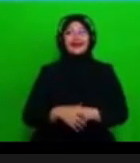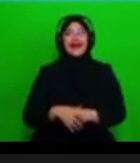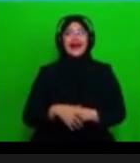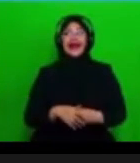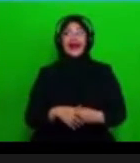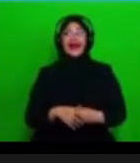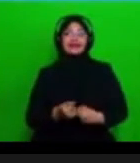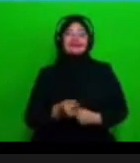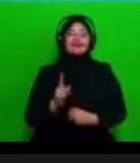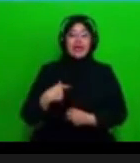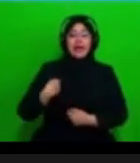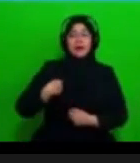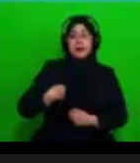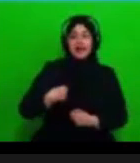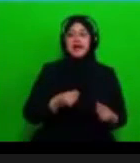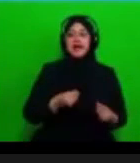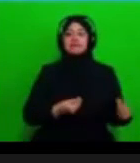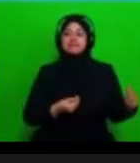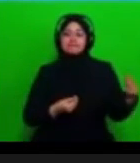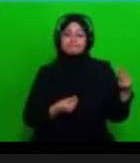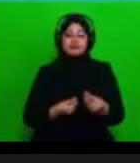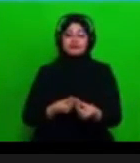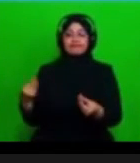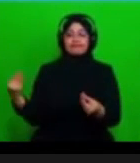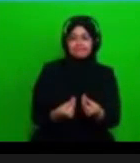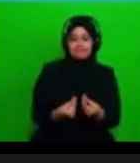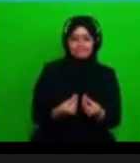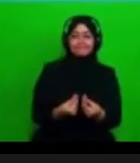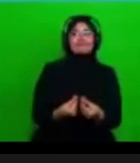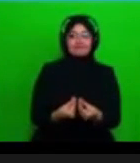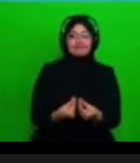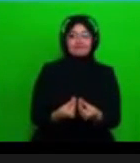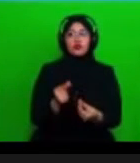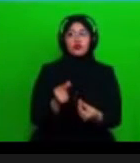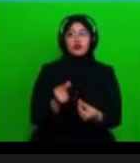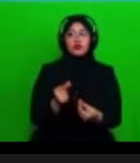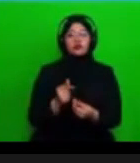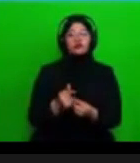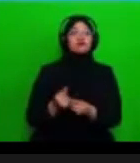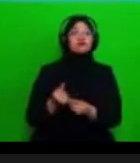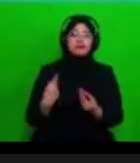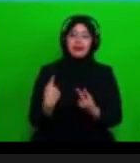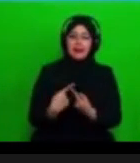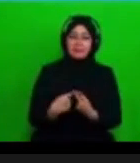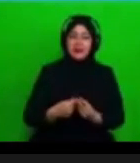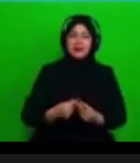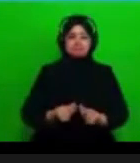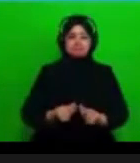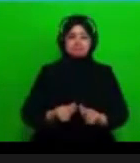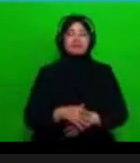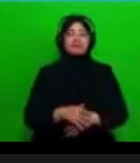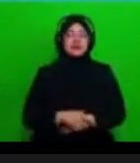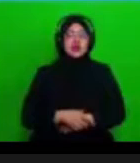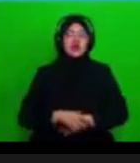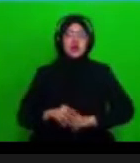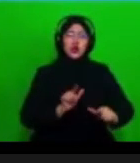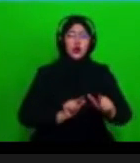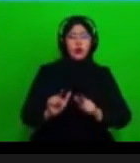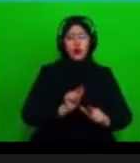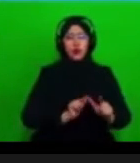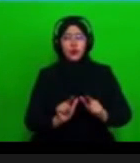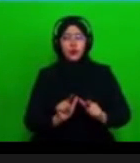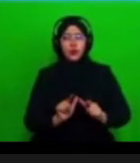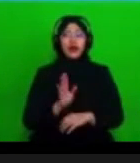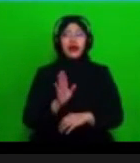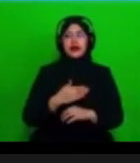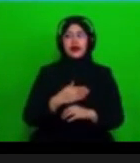kami akan memberikan dana sebesar itu atau lebih besar, bahkan dalam bentuk padanan dana sebagai insentif. Kemudian competitive fund,